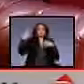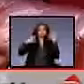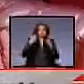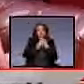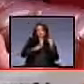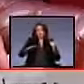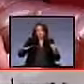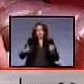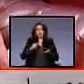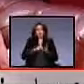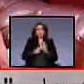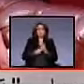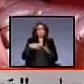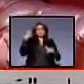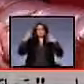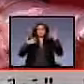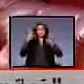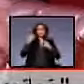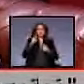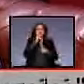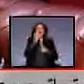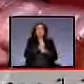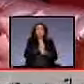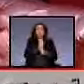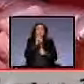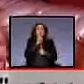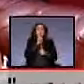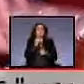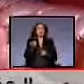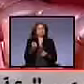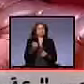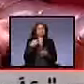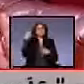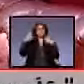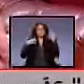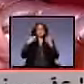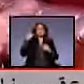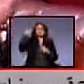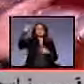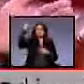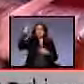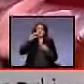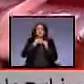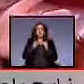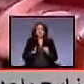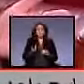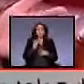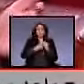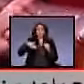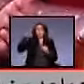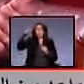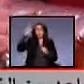على اولادي مش خايف على اولادي، مراتي وامي وعيالي، طب المصير ايه، المستقبل ايه، الولاد دي هتكبر في دوله عامله